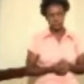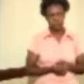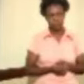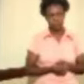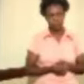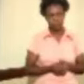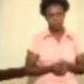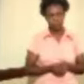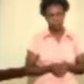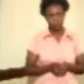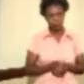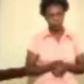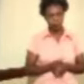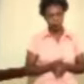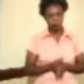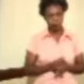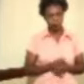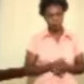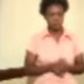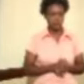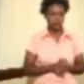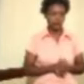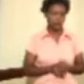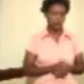journalistes avec, et, s'il vous plaît, merci.